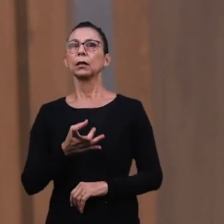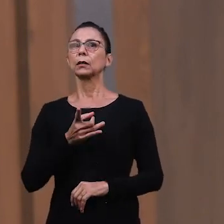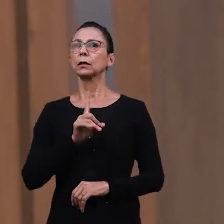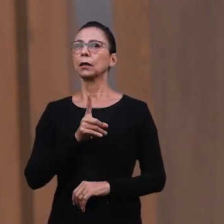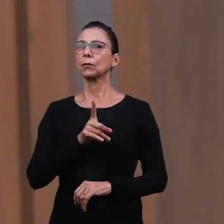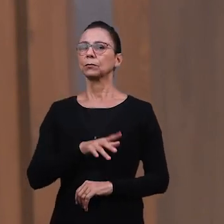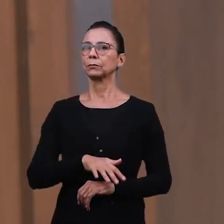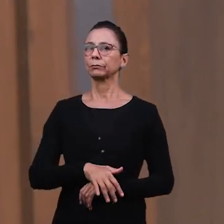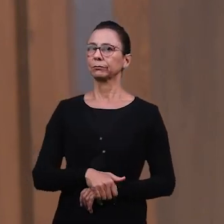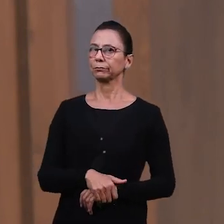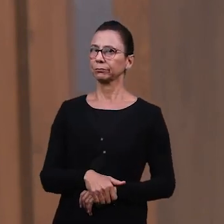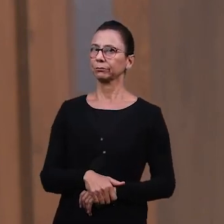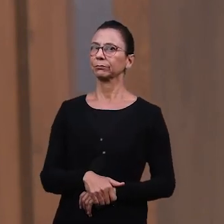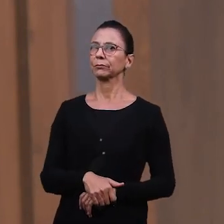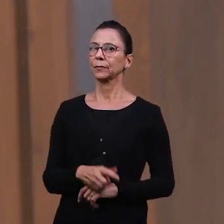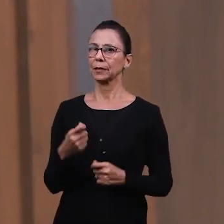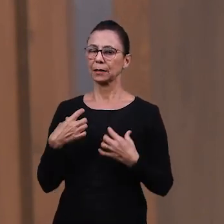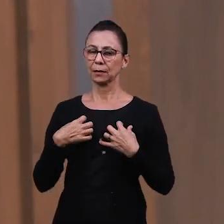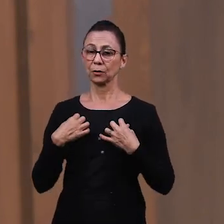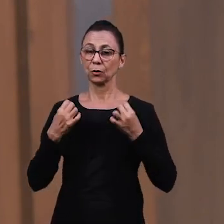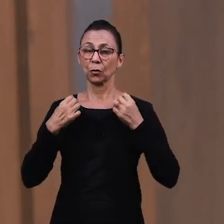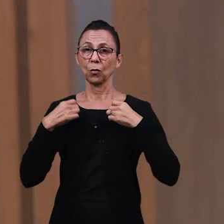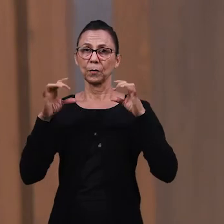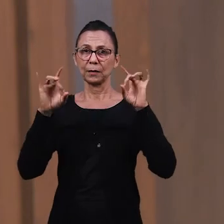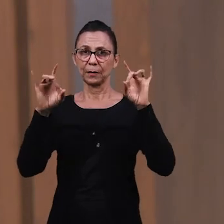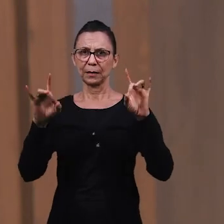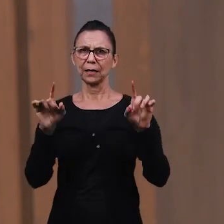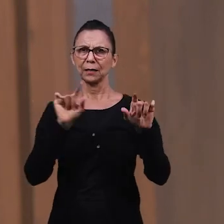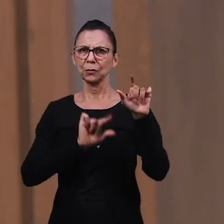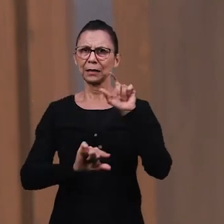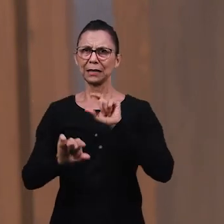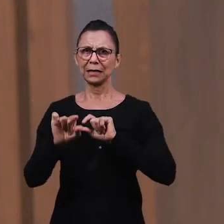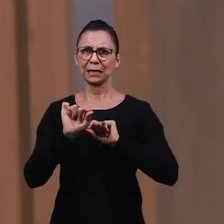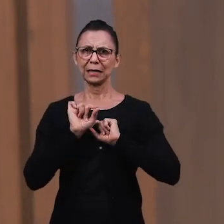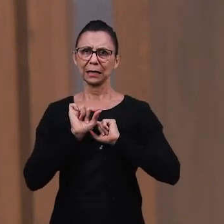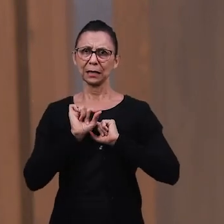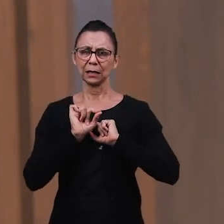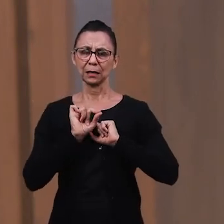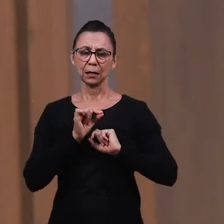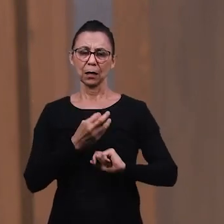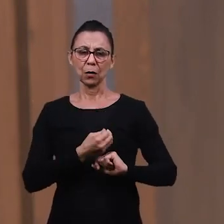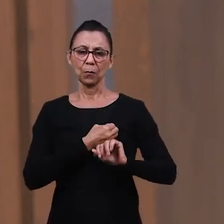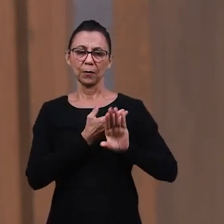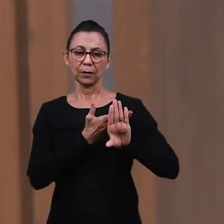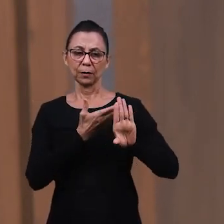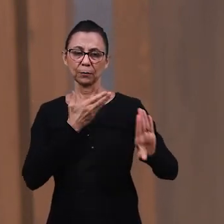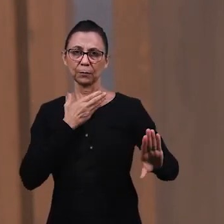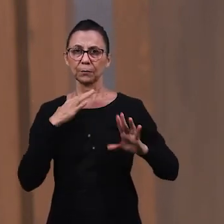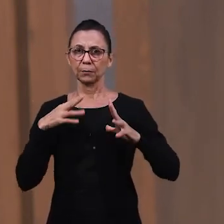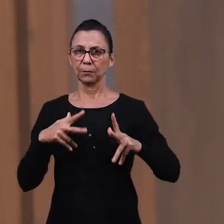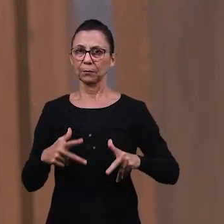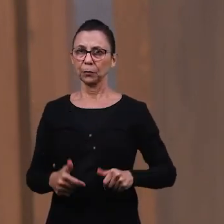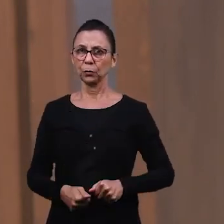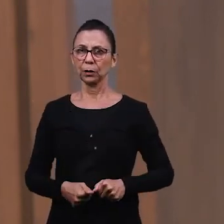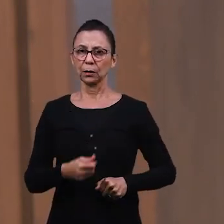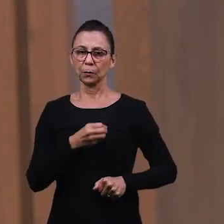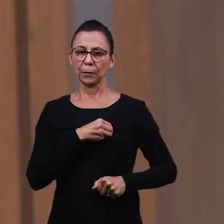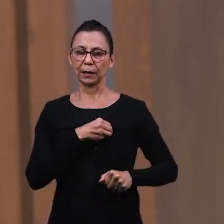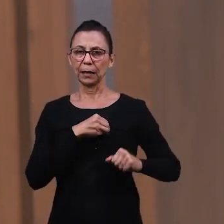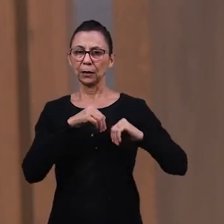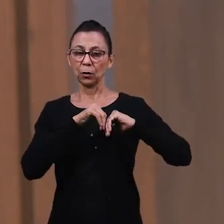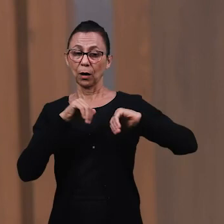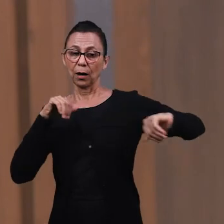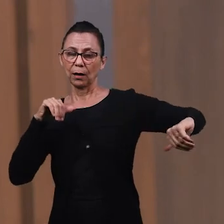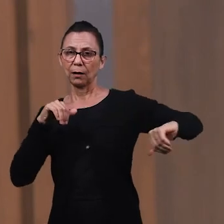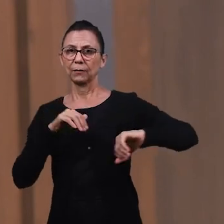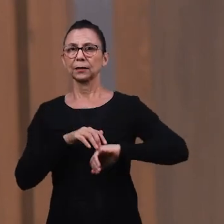Un jour, Dieu le Père, il a donné son Fils pour mourir à la croix, pour nous donner